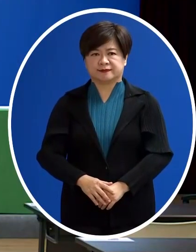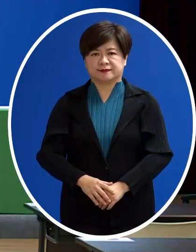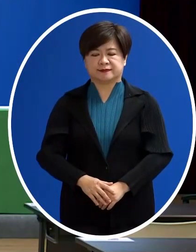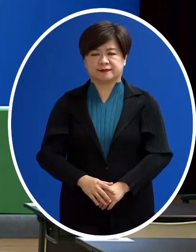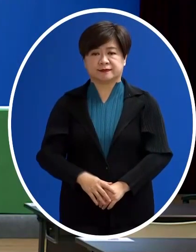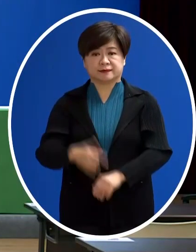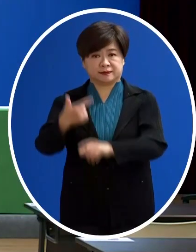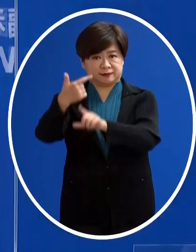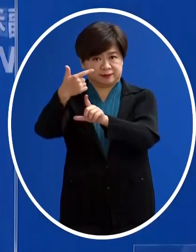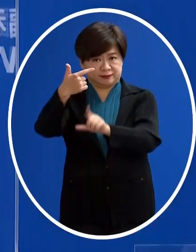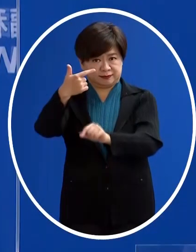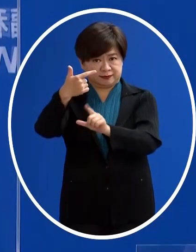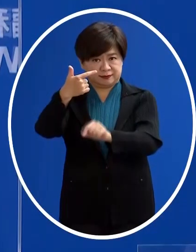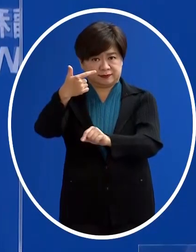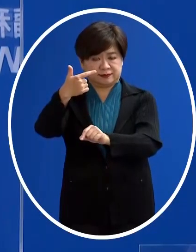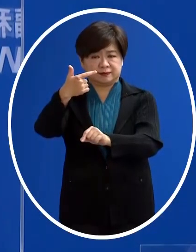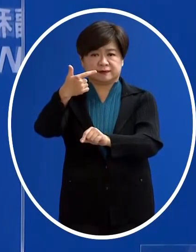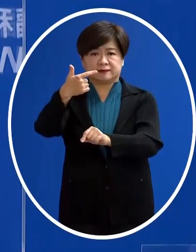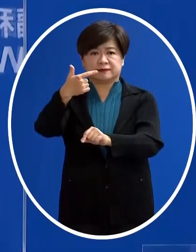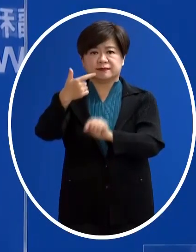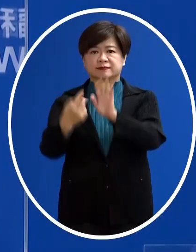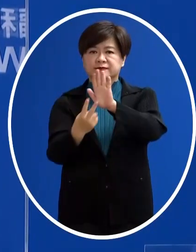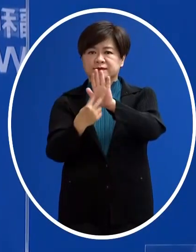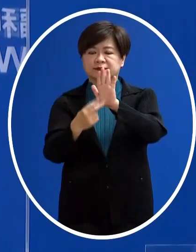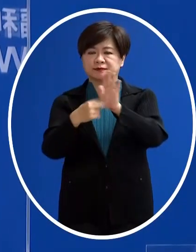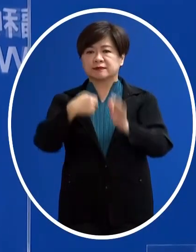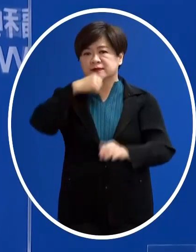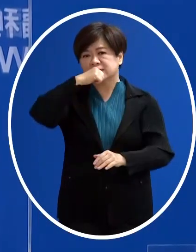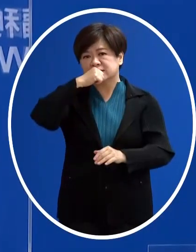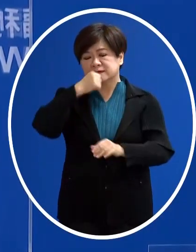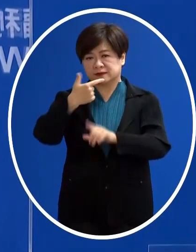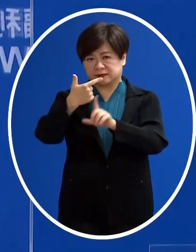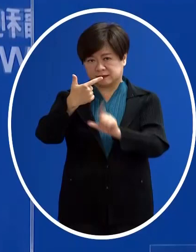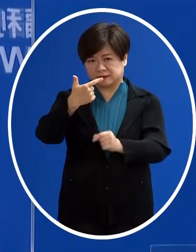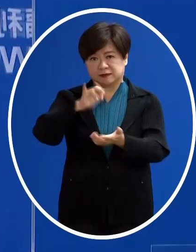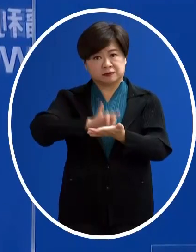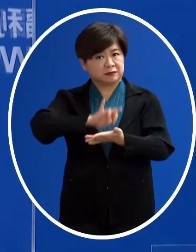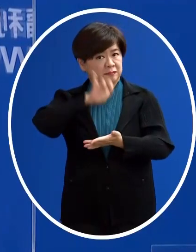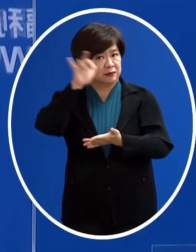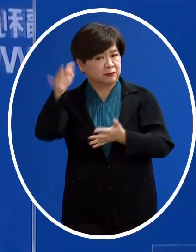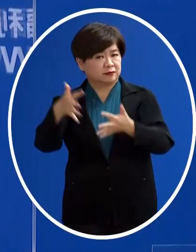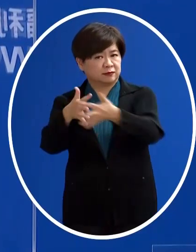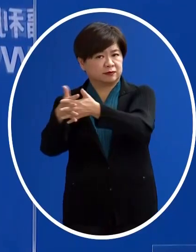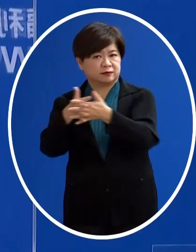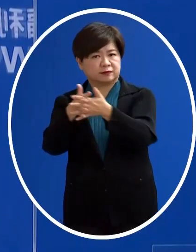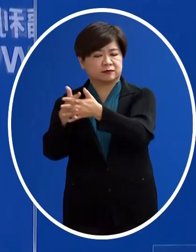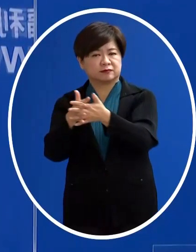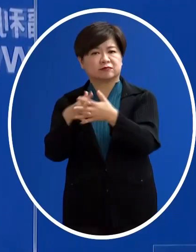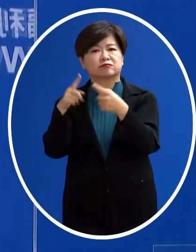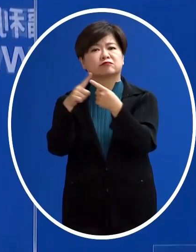六月份从台湾出境到美国的人数，